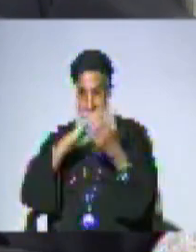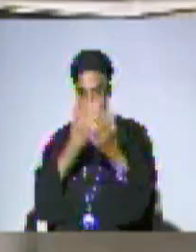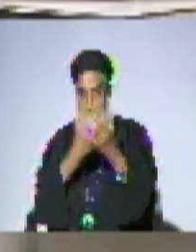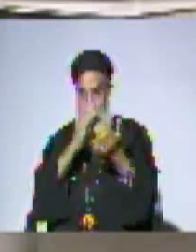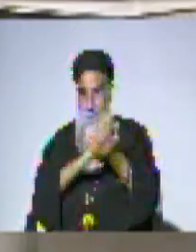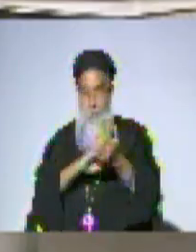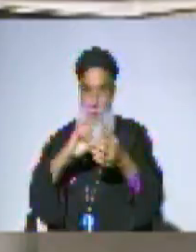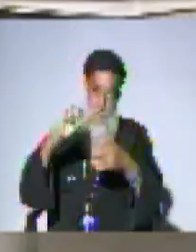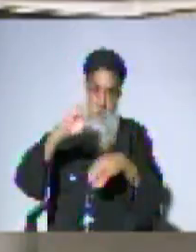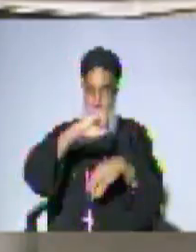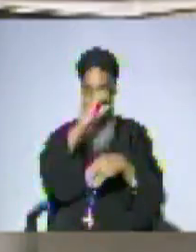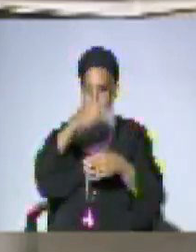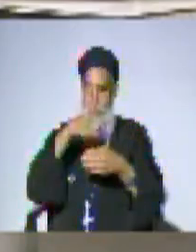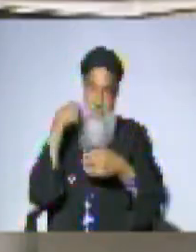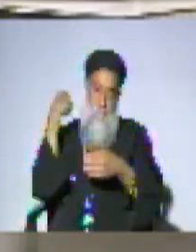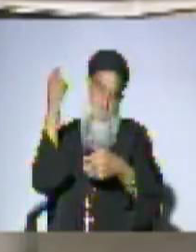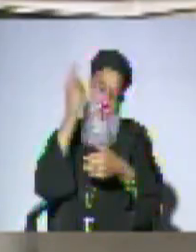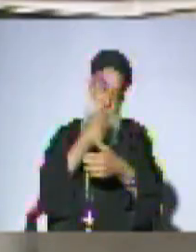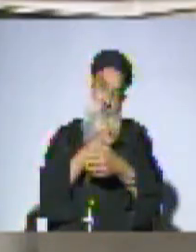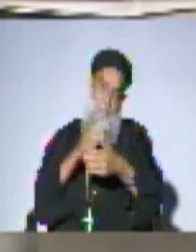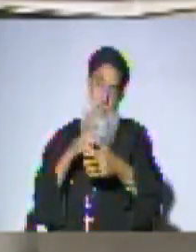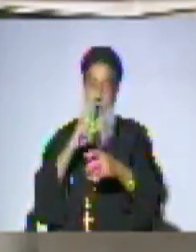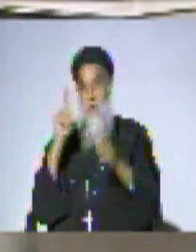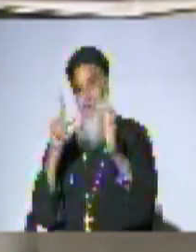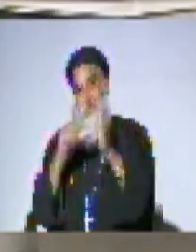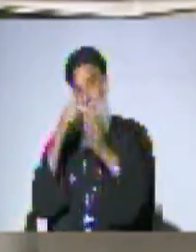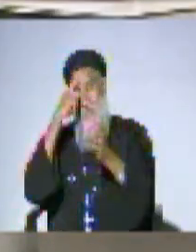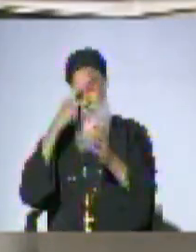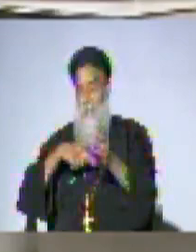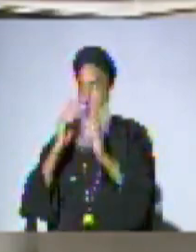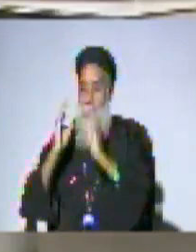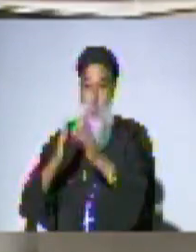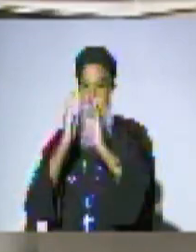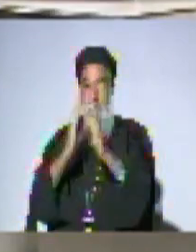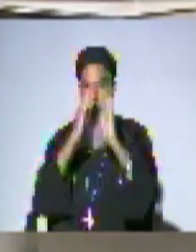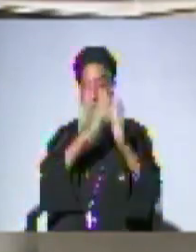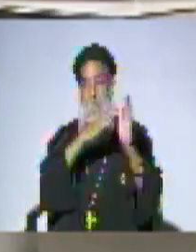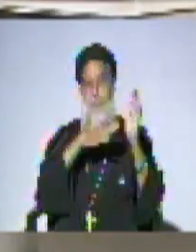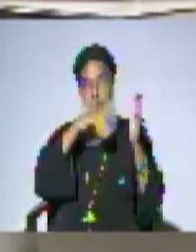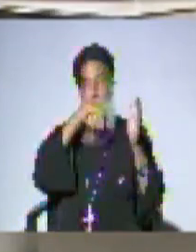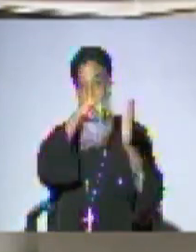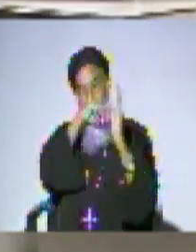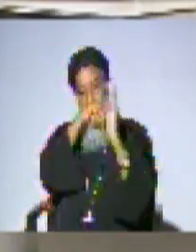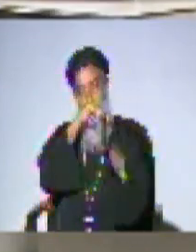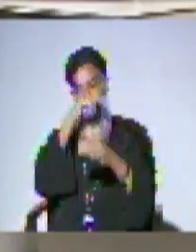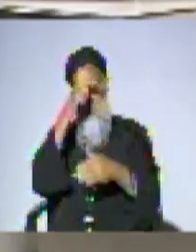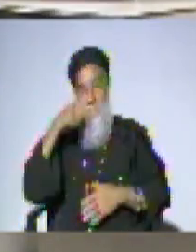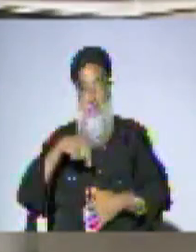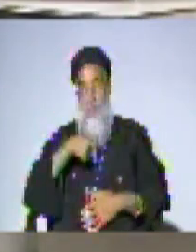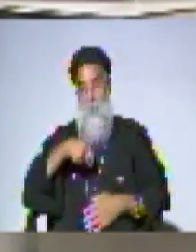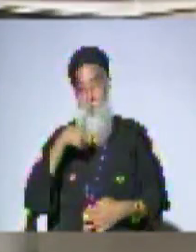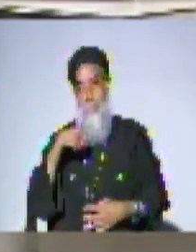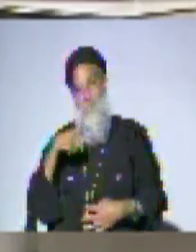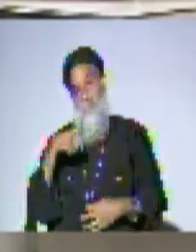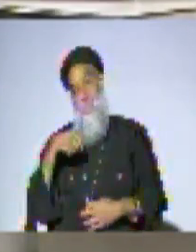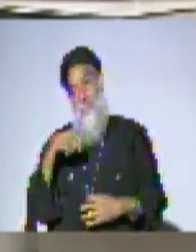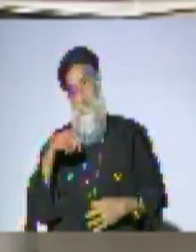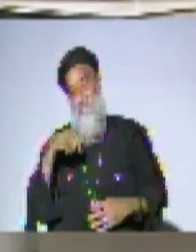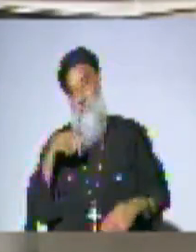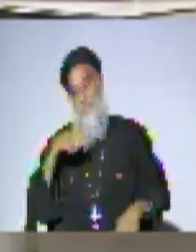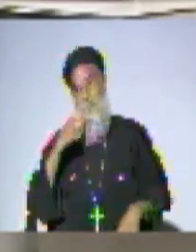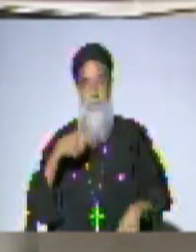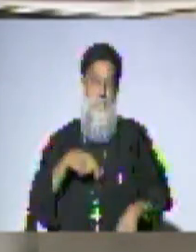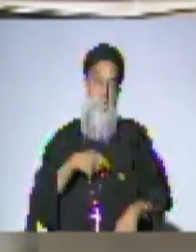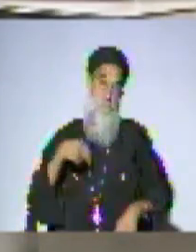يعني قصدي أن كل كنيسة فيها كهنوت فيها قداس، حتى